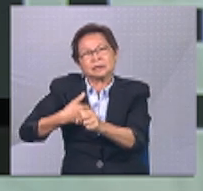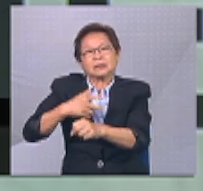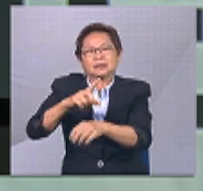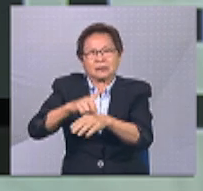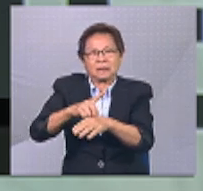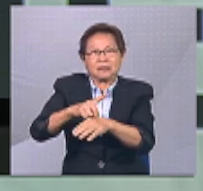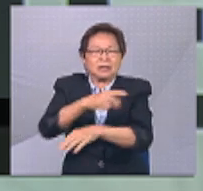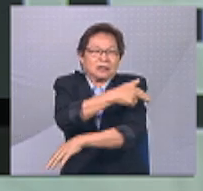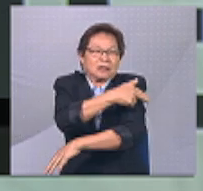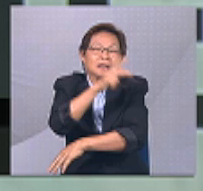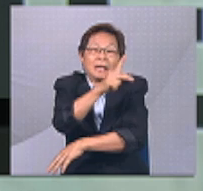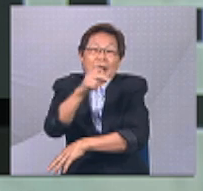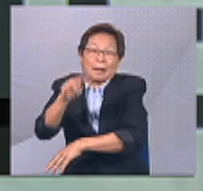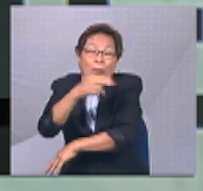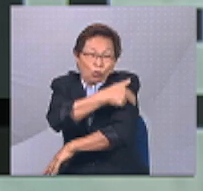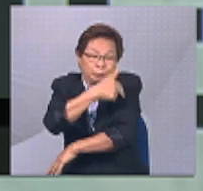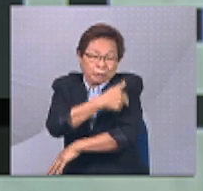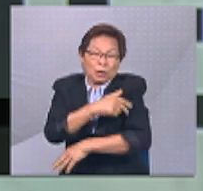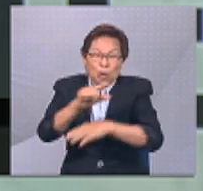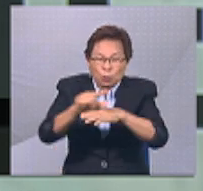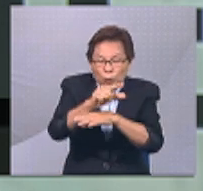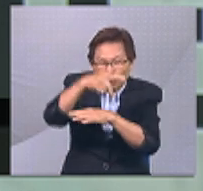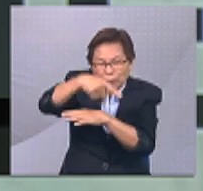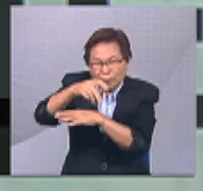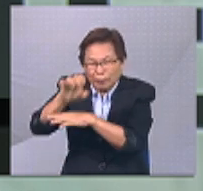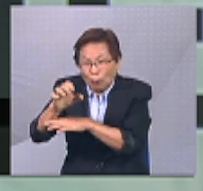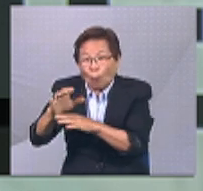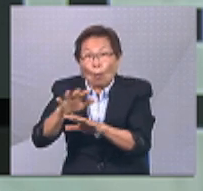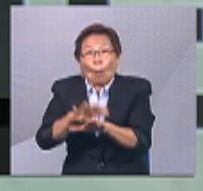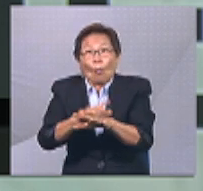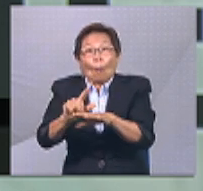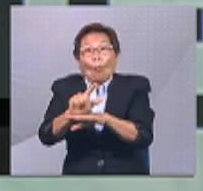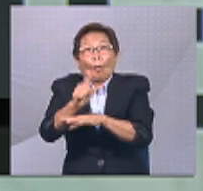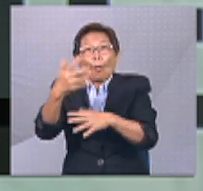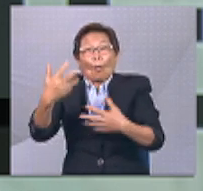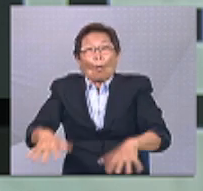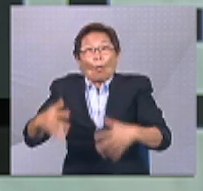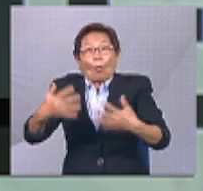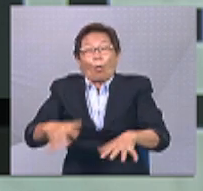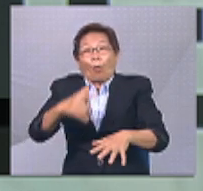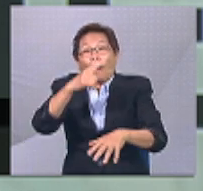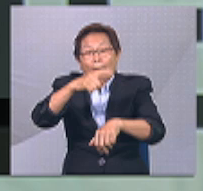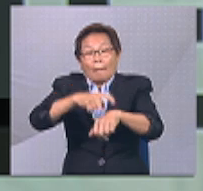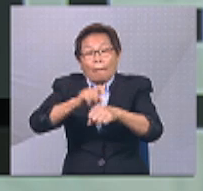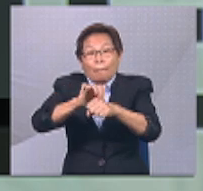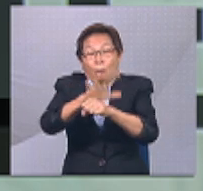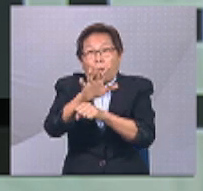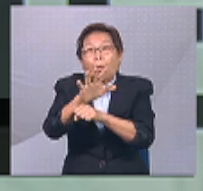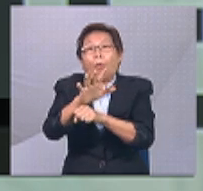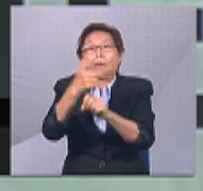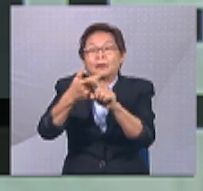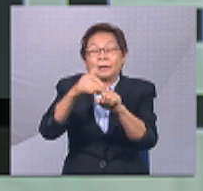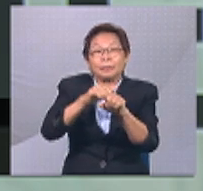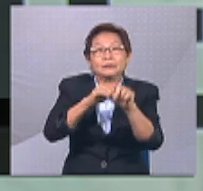Kesihatan juga didapati penggunaan PPE telah meningkat secara mendadak susulan pandemik COVID-19 daripada